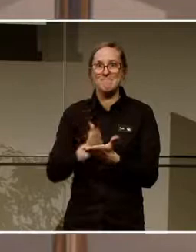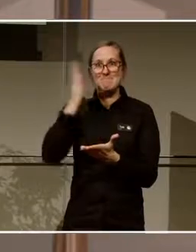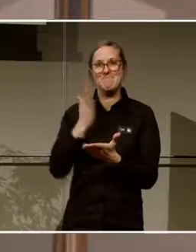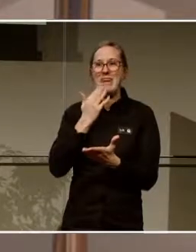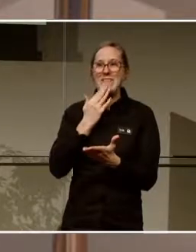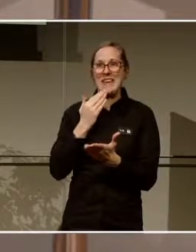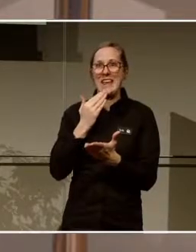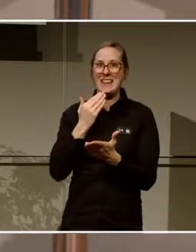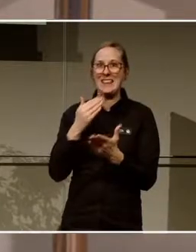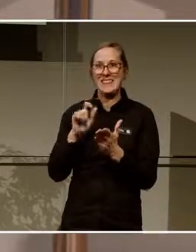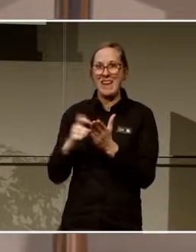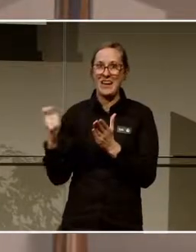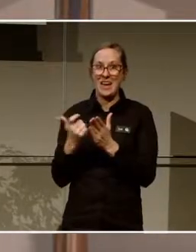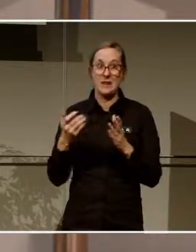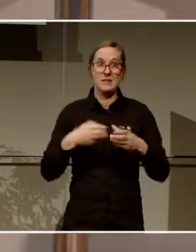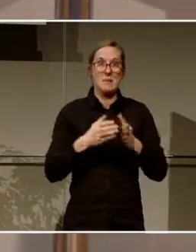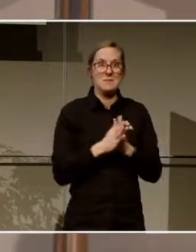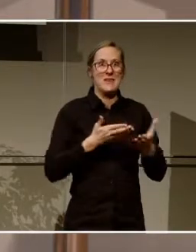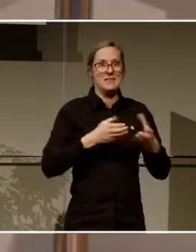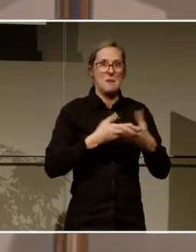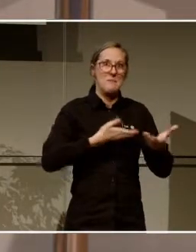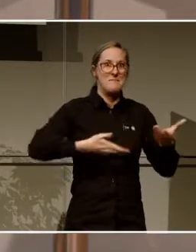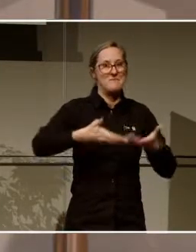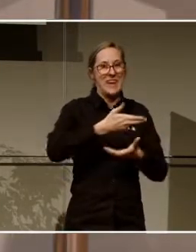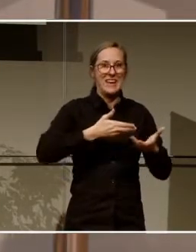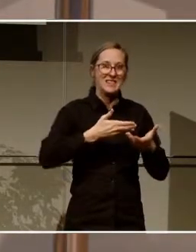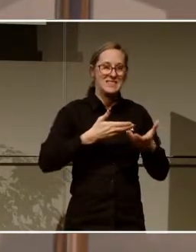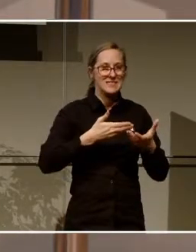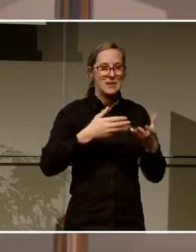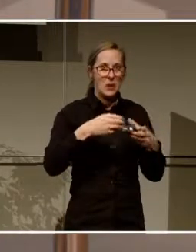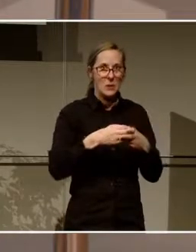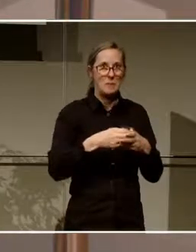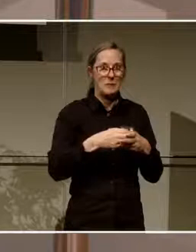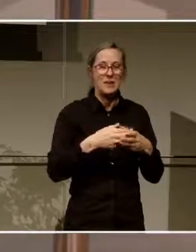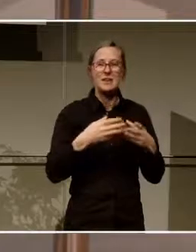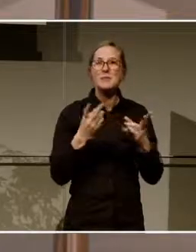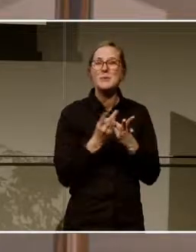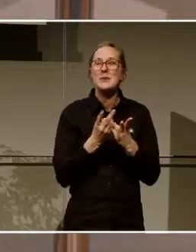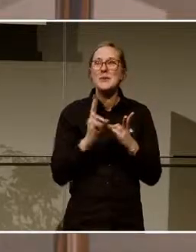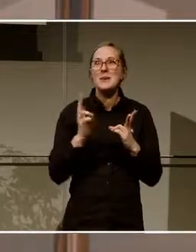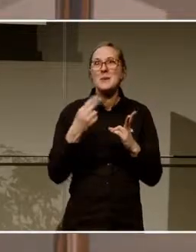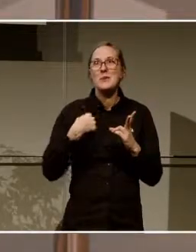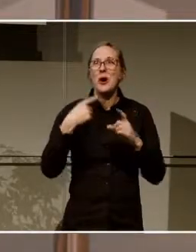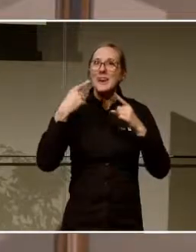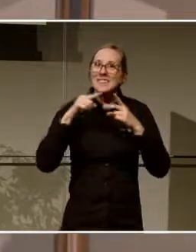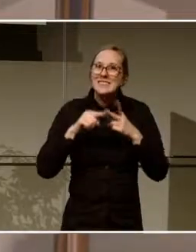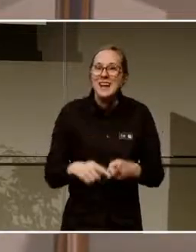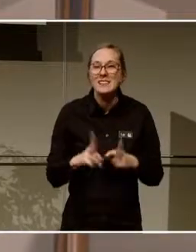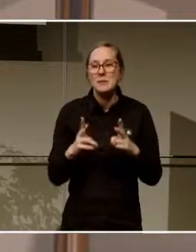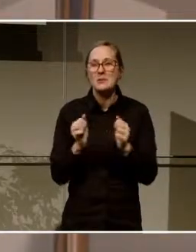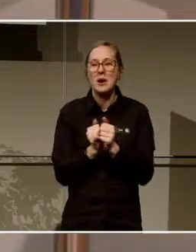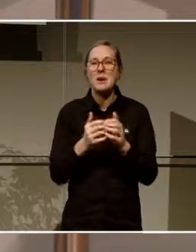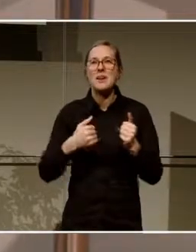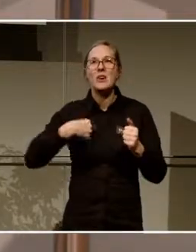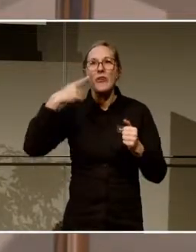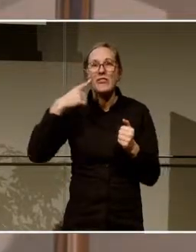blir. För nu ska jag göra sån där grej igen. Jag har nämligen tänkt mig att nästa år ska